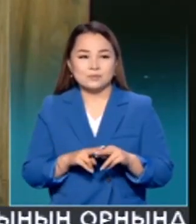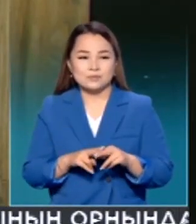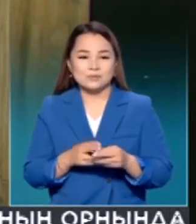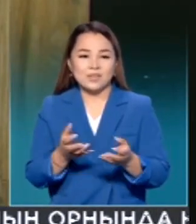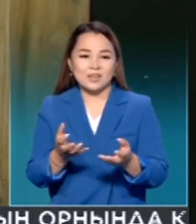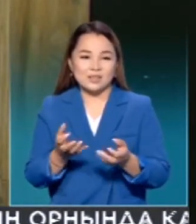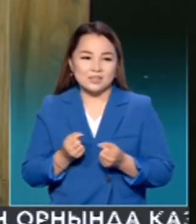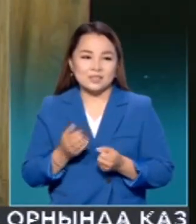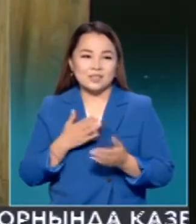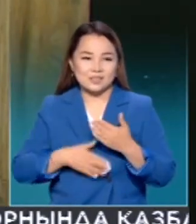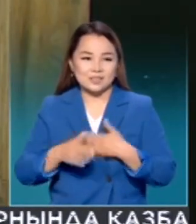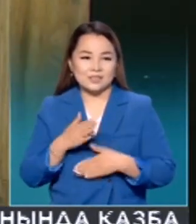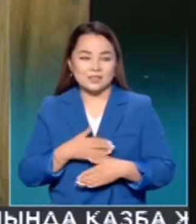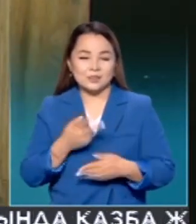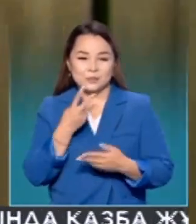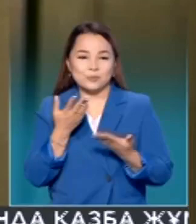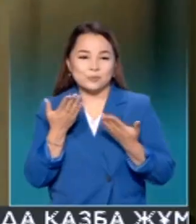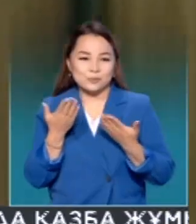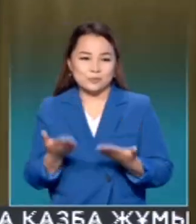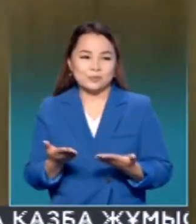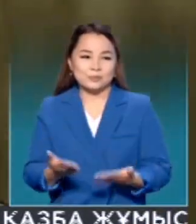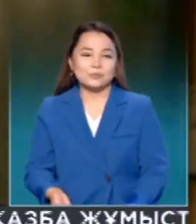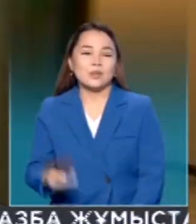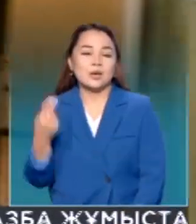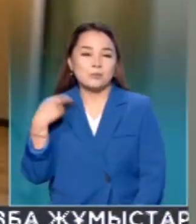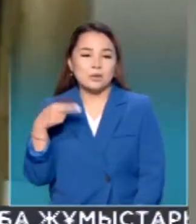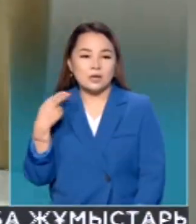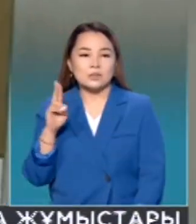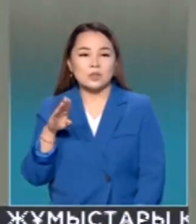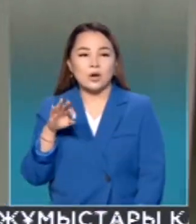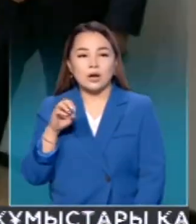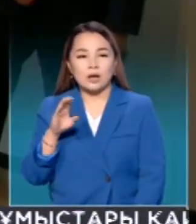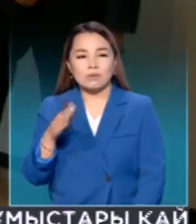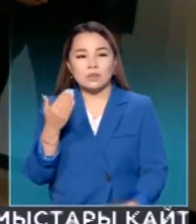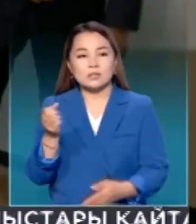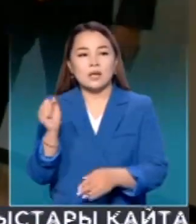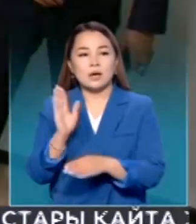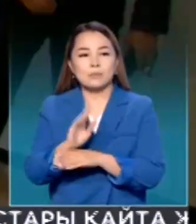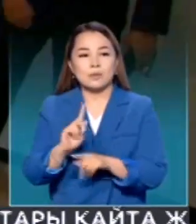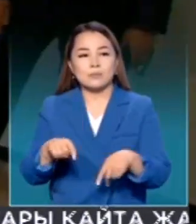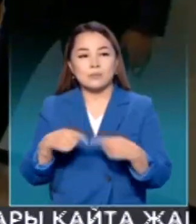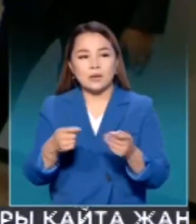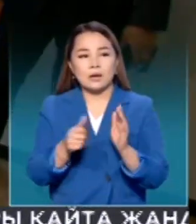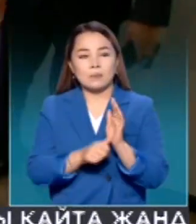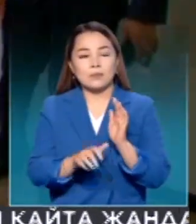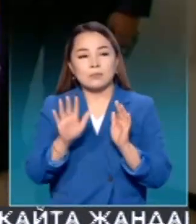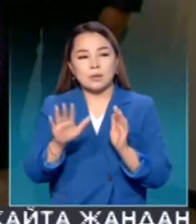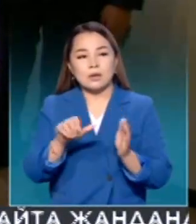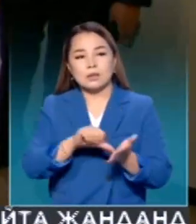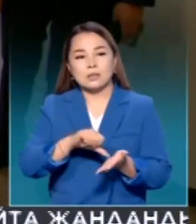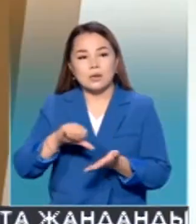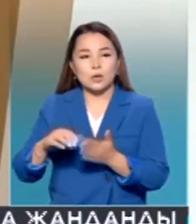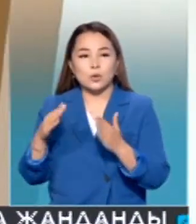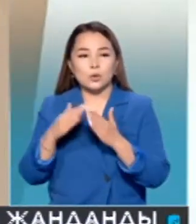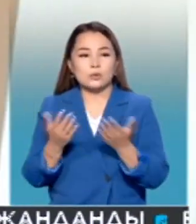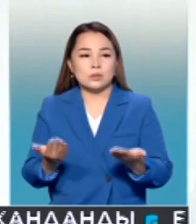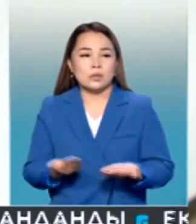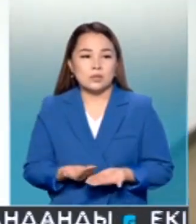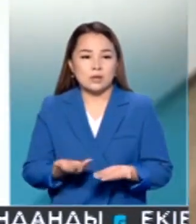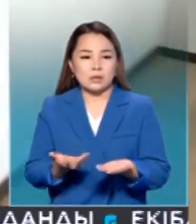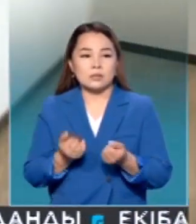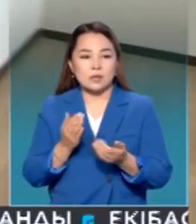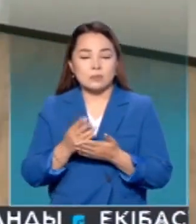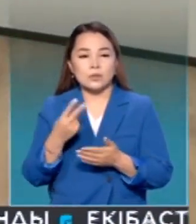алатын болдық, алдық деп. Президент Қасым Жомарт Тоқаевтың тапсырмасымен 65 бақ өкілі үйлі болса, оның